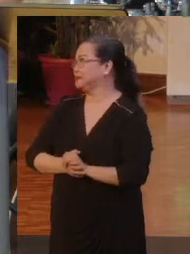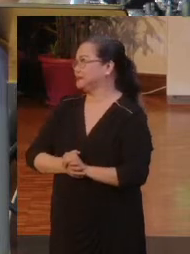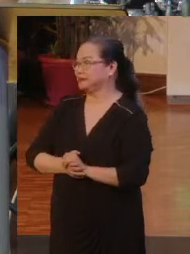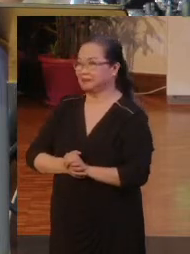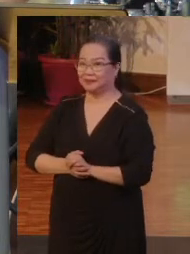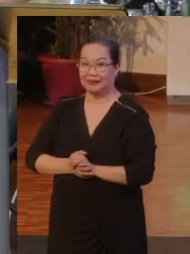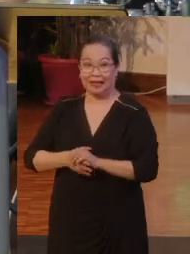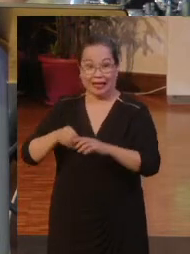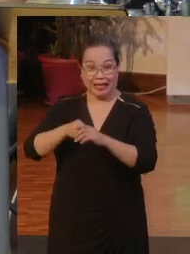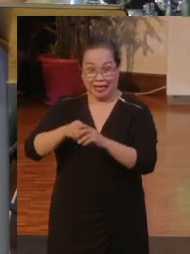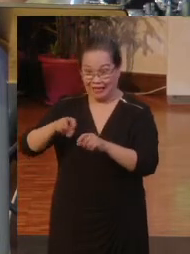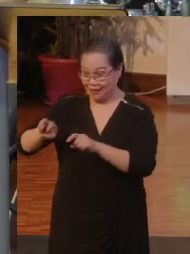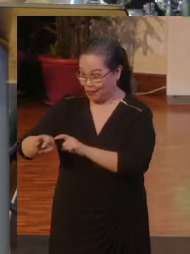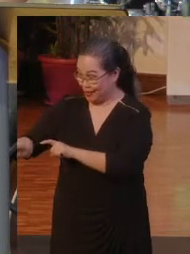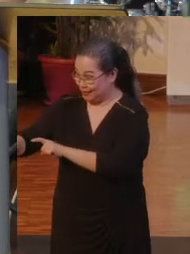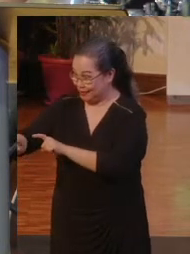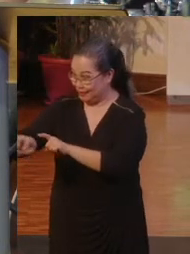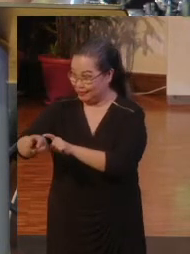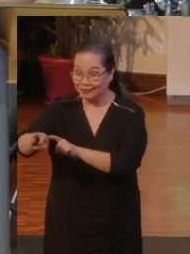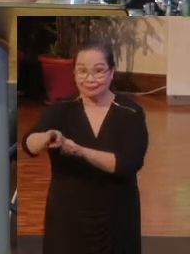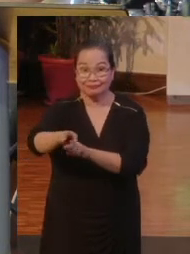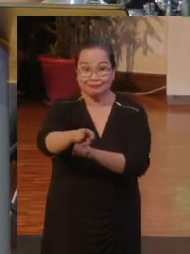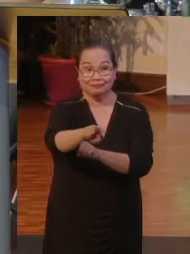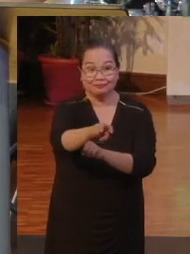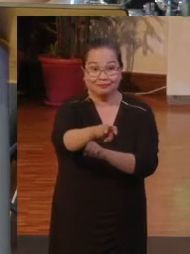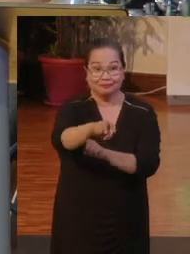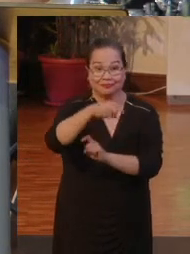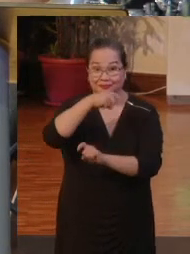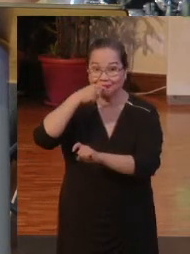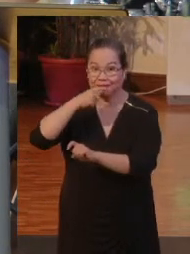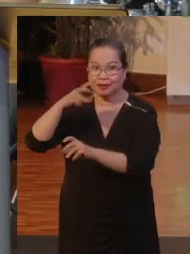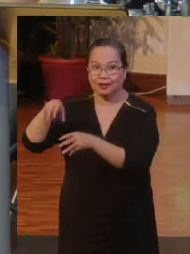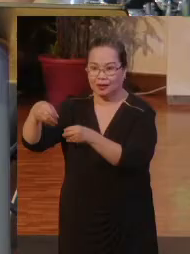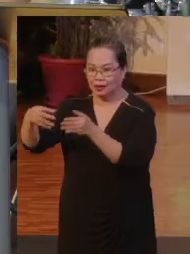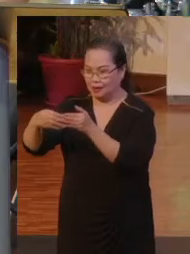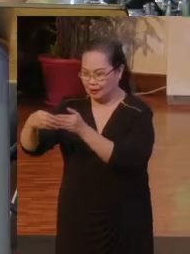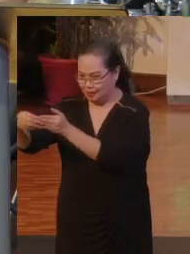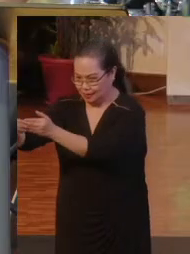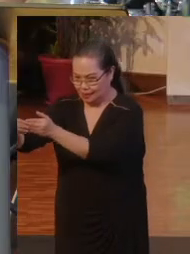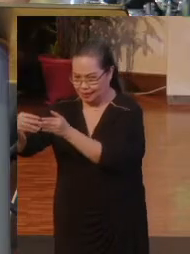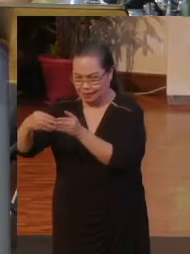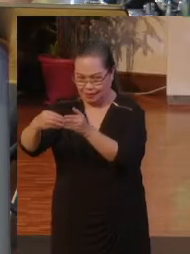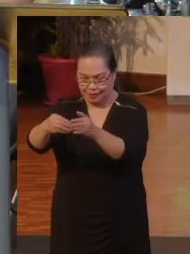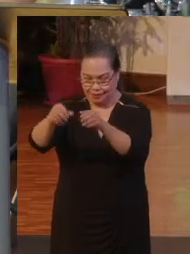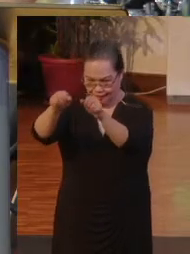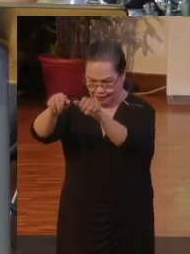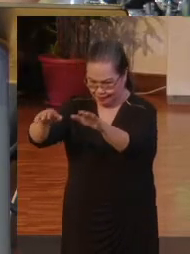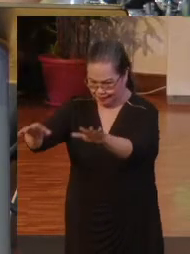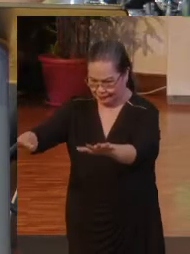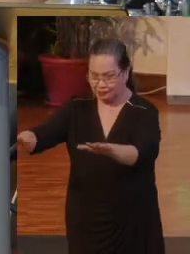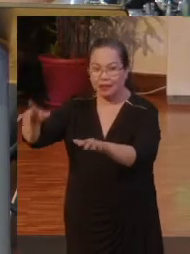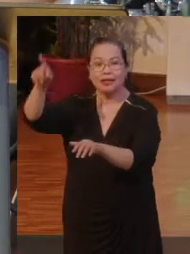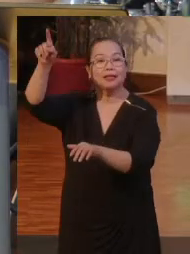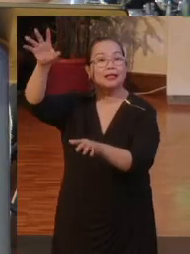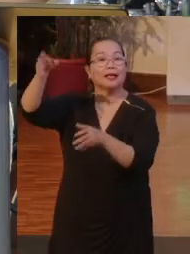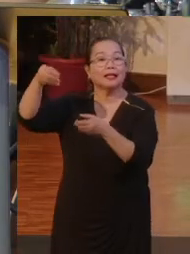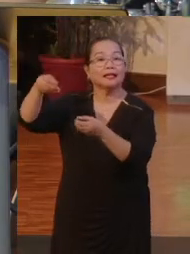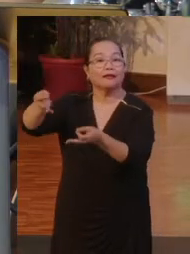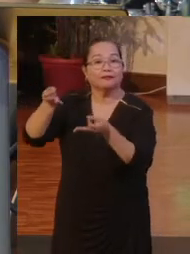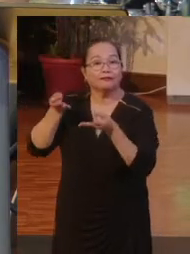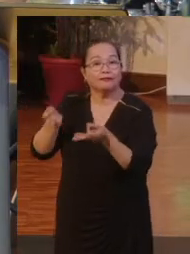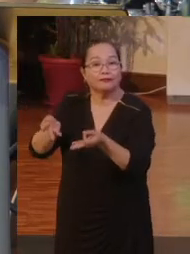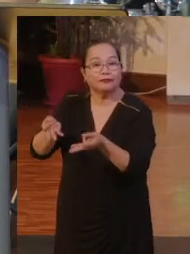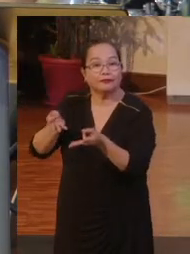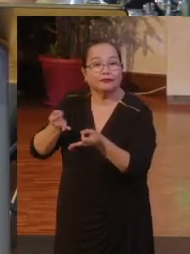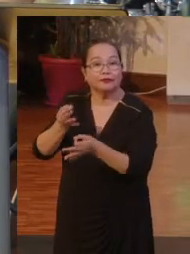sa ilang, binigyan sila ng gabay ng Diyos. Sa ilang, binigyan sila ng pagkain ng Diyos.